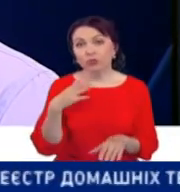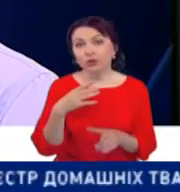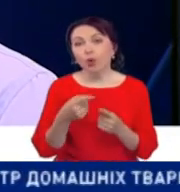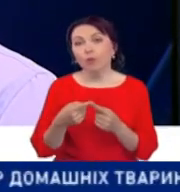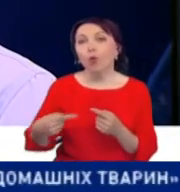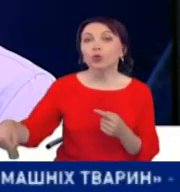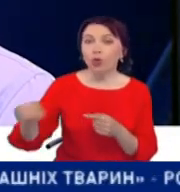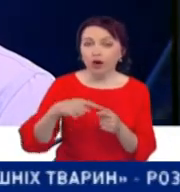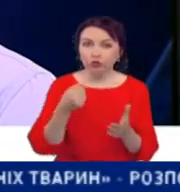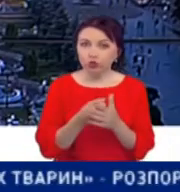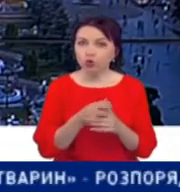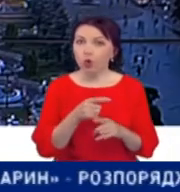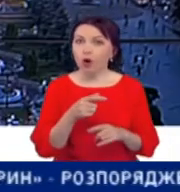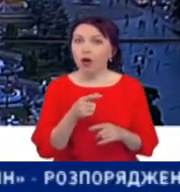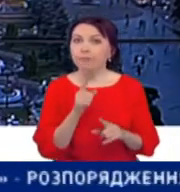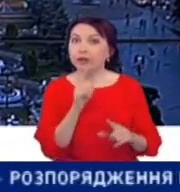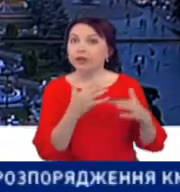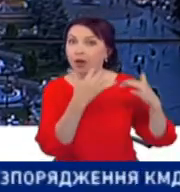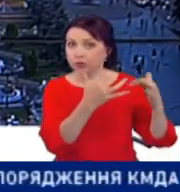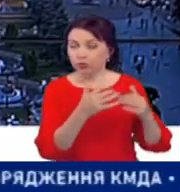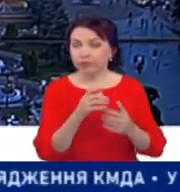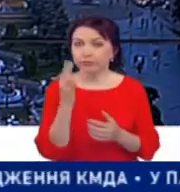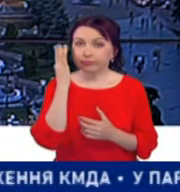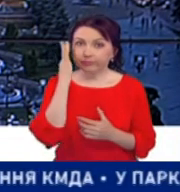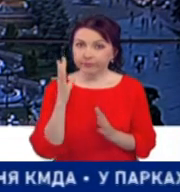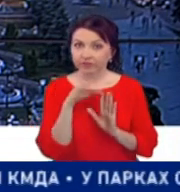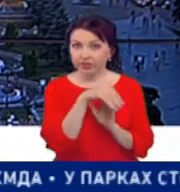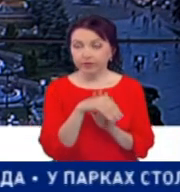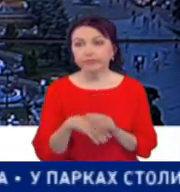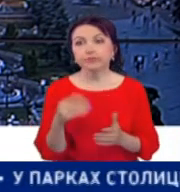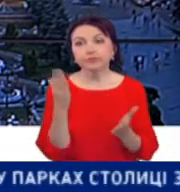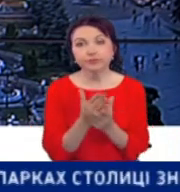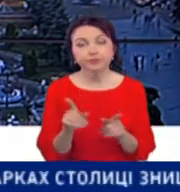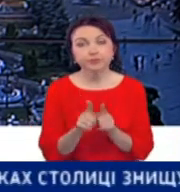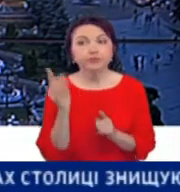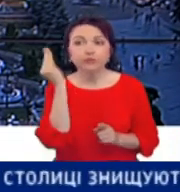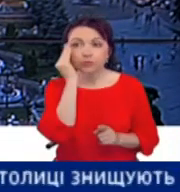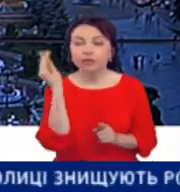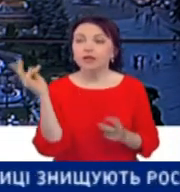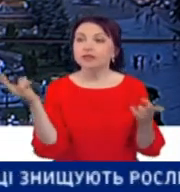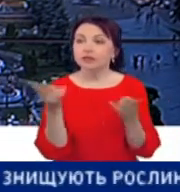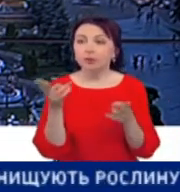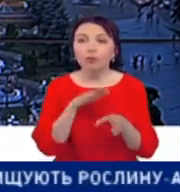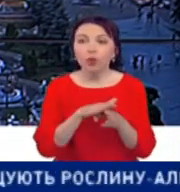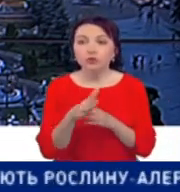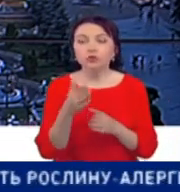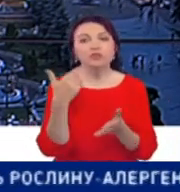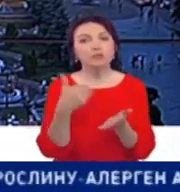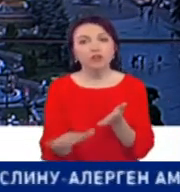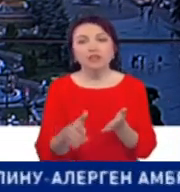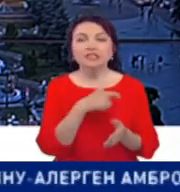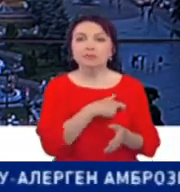да, до парламенту, а зараз в списку. Так. Є така думка, що, мовляв, треба повністю відмовлятися від